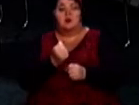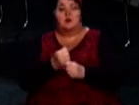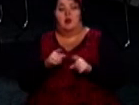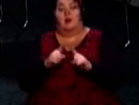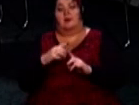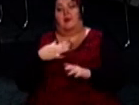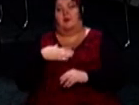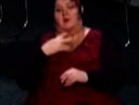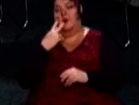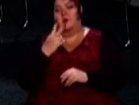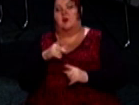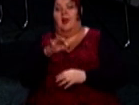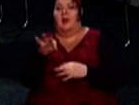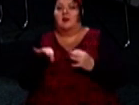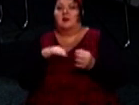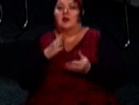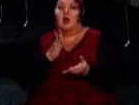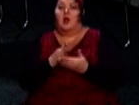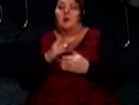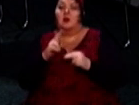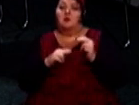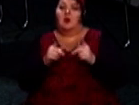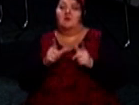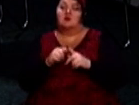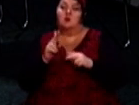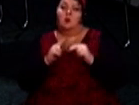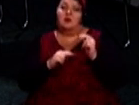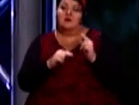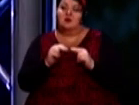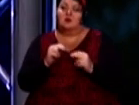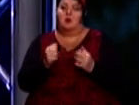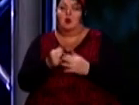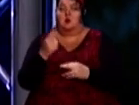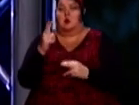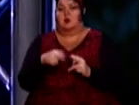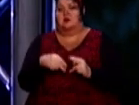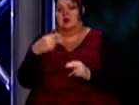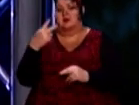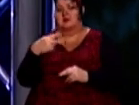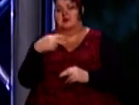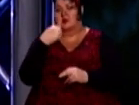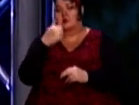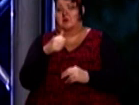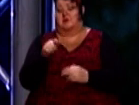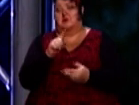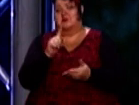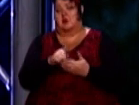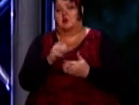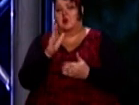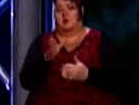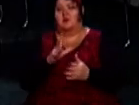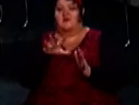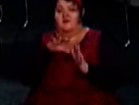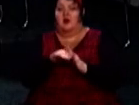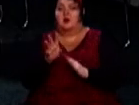мій погляд, як архітектора, який мав справу з будівництвами, то до кінця 2020 року він би мав би бути введений в